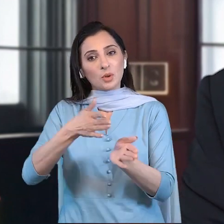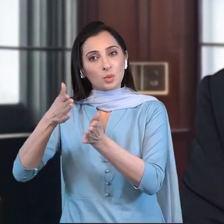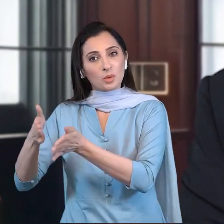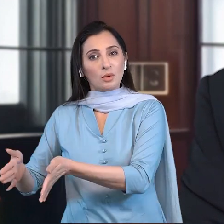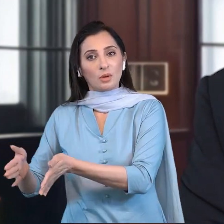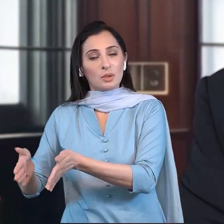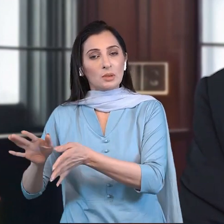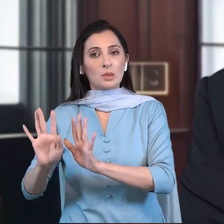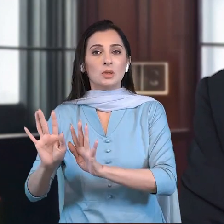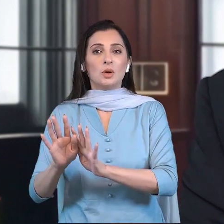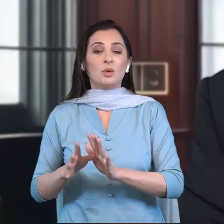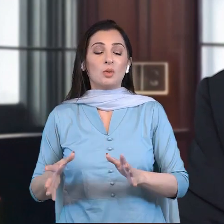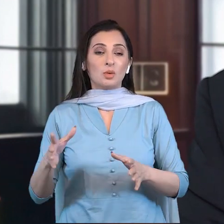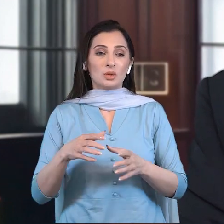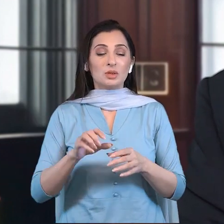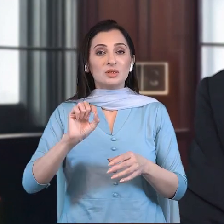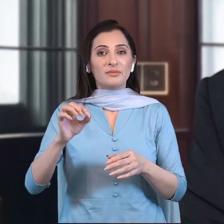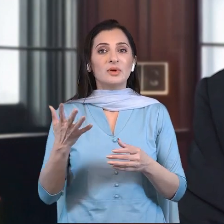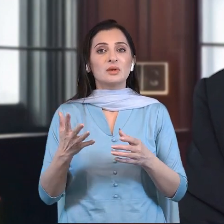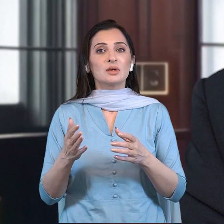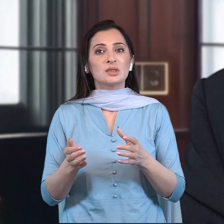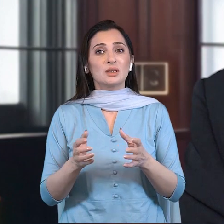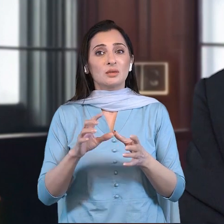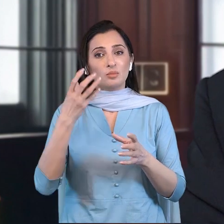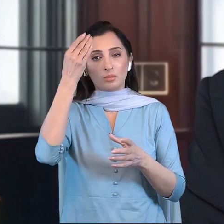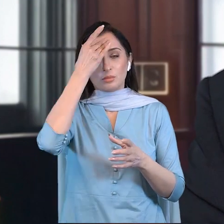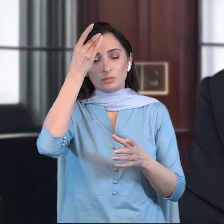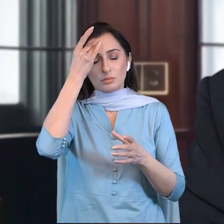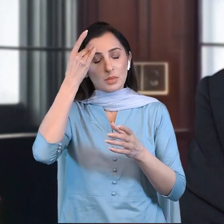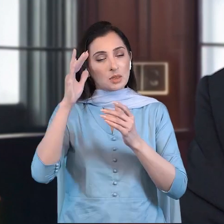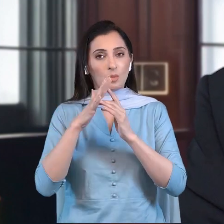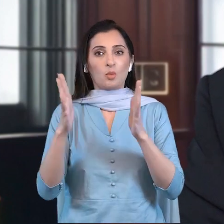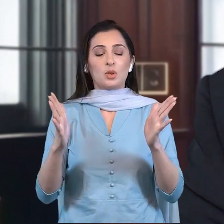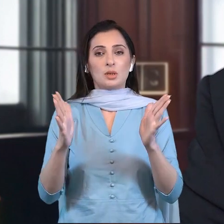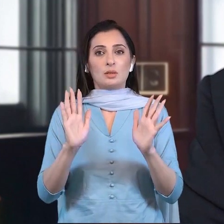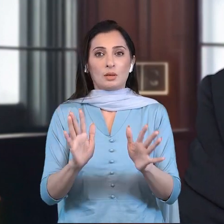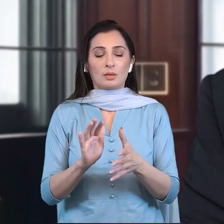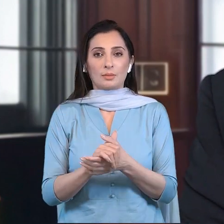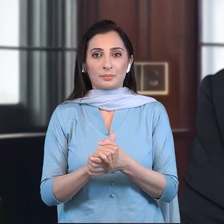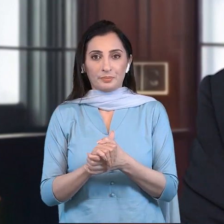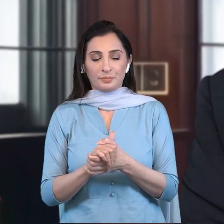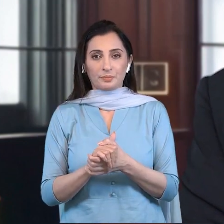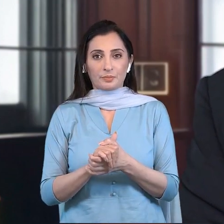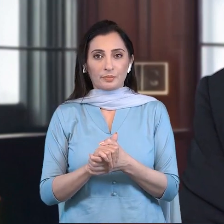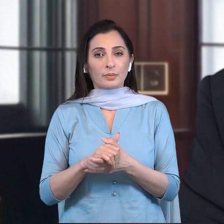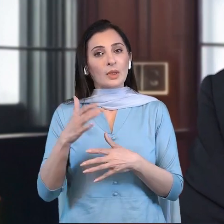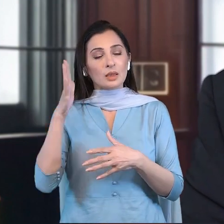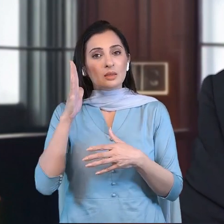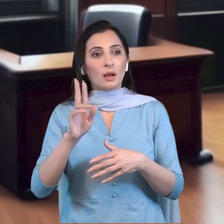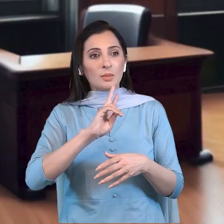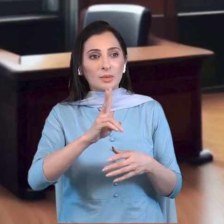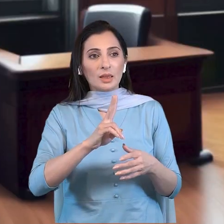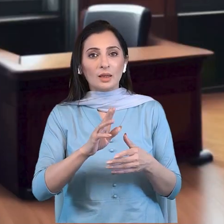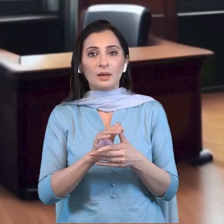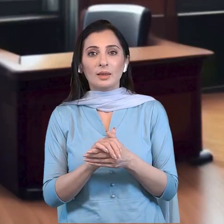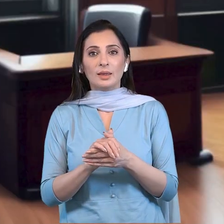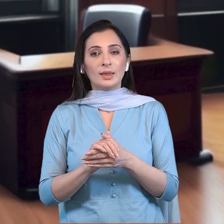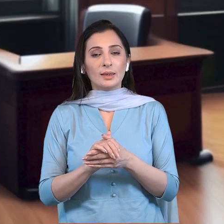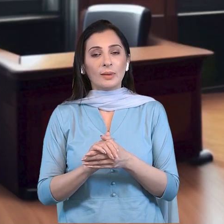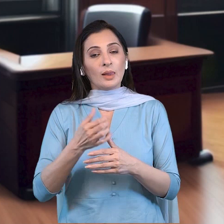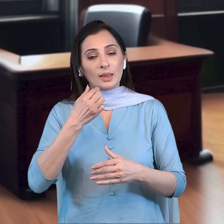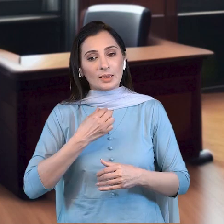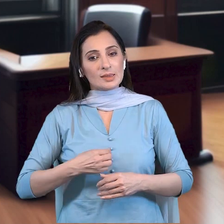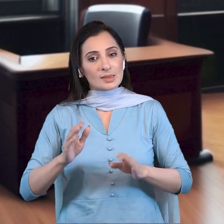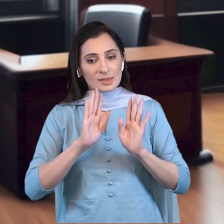دیز، یہ مسئلے مسائل کی طرف ہم لوگ جا رہے ہیں. یہ جس طرح ہمیں اسلام نے بتایا ہے سمپل